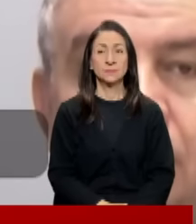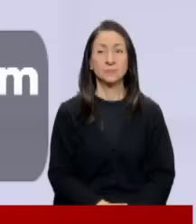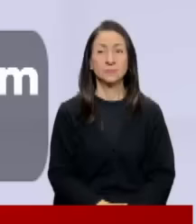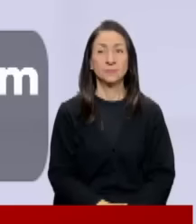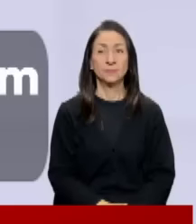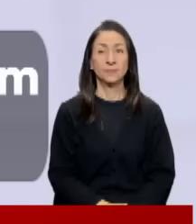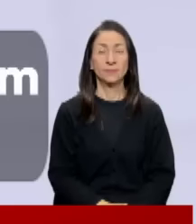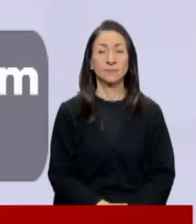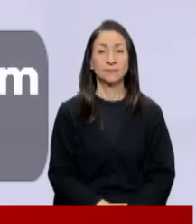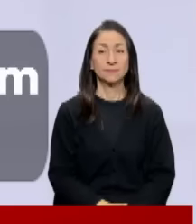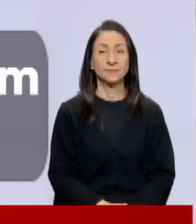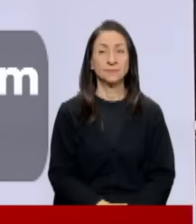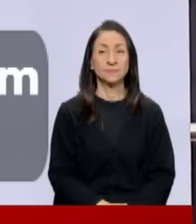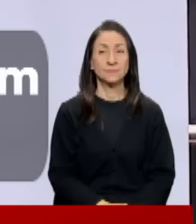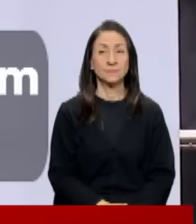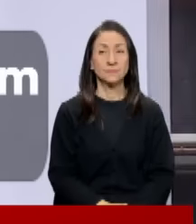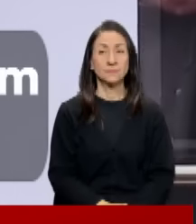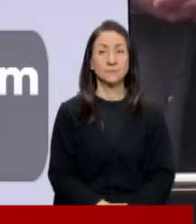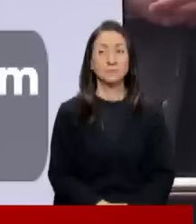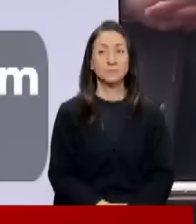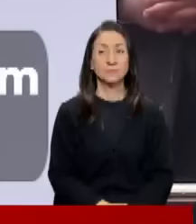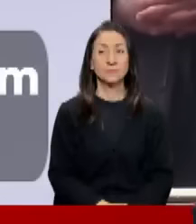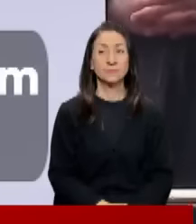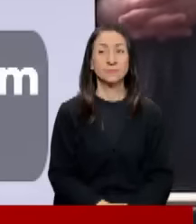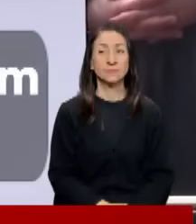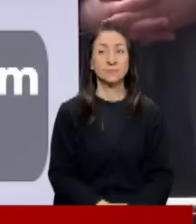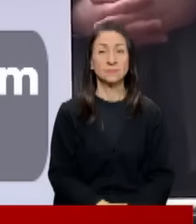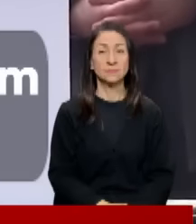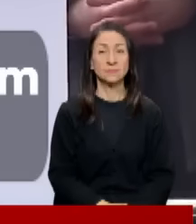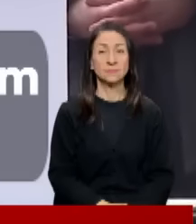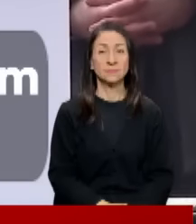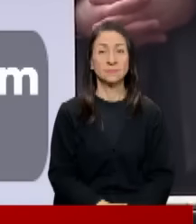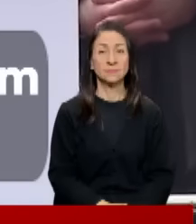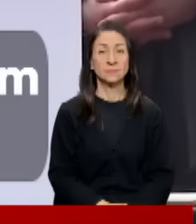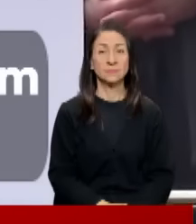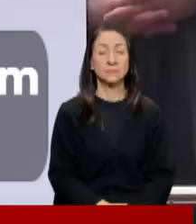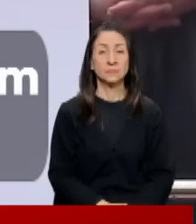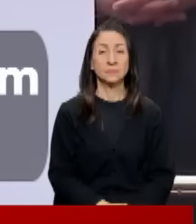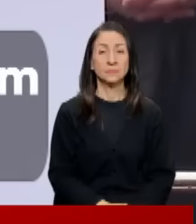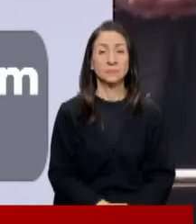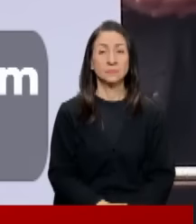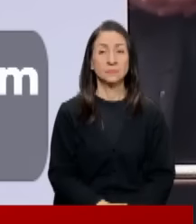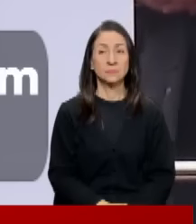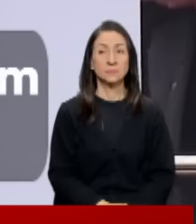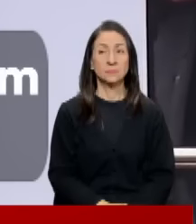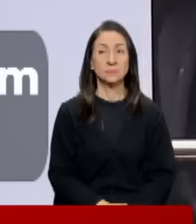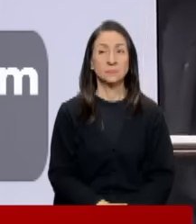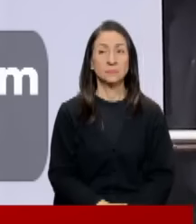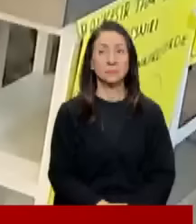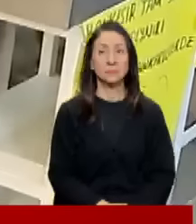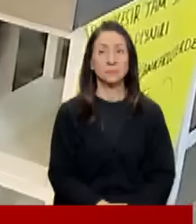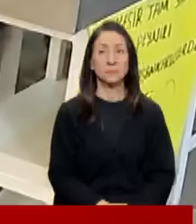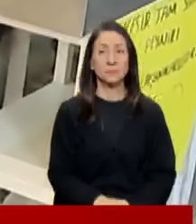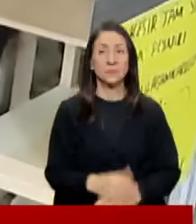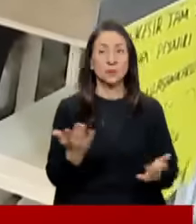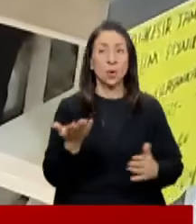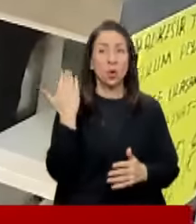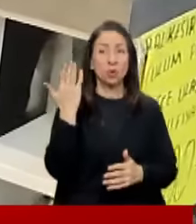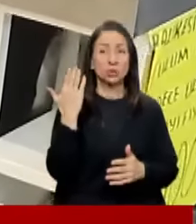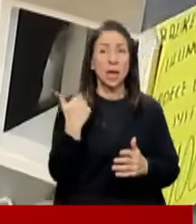veriyoruz. Sosyal yardımlarda Mamak'tan sonra en fazla yardım alan yer Keçiören. Zaten